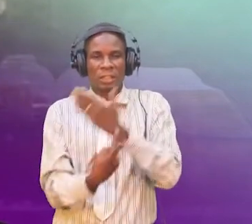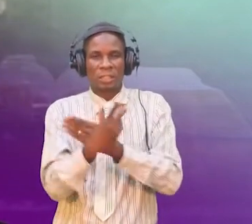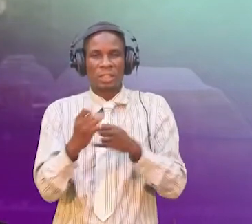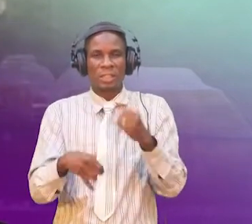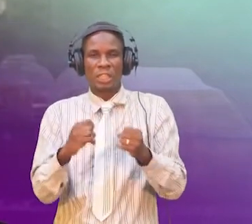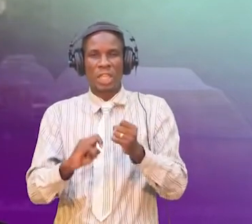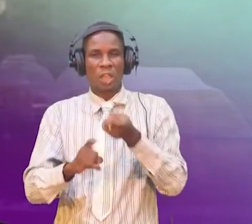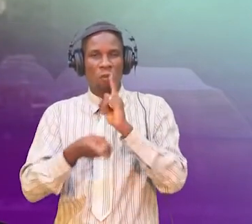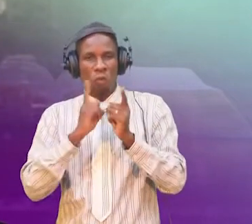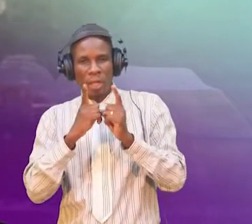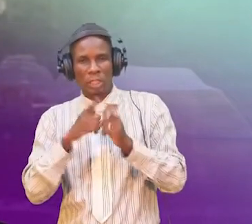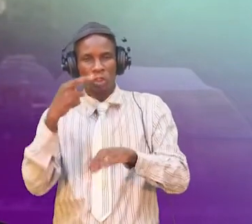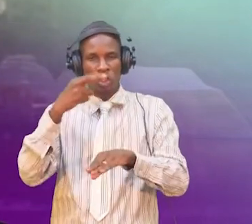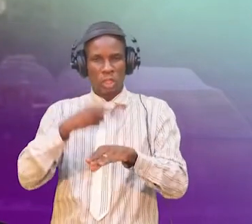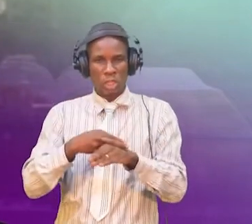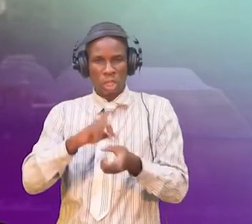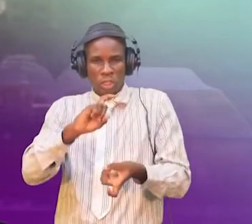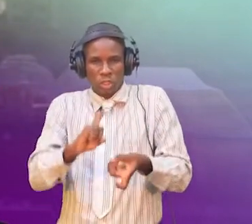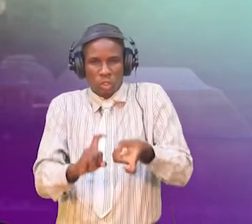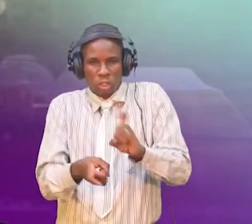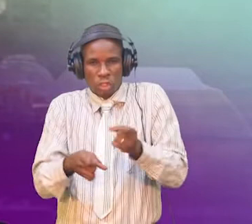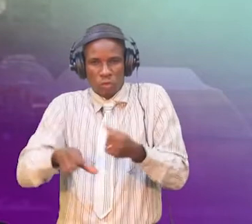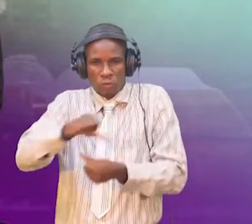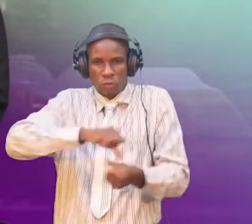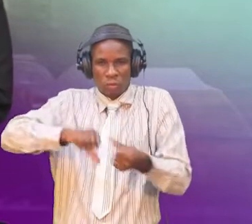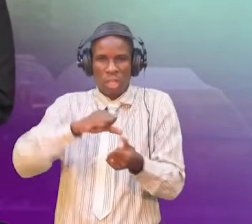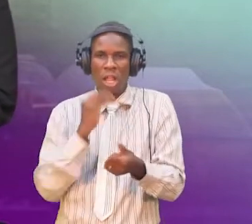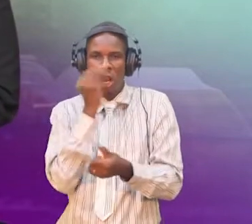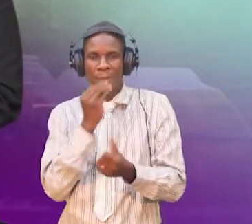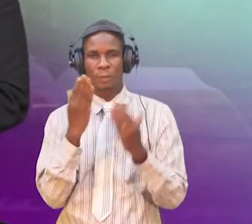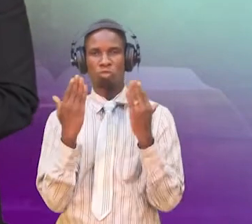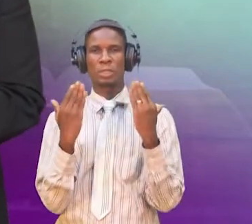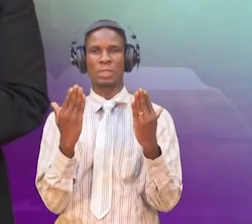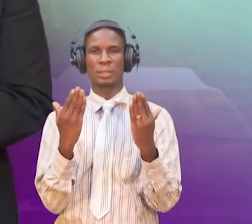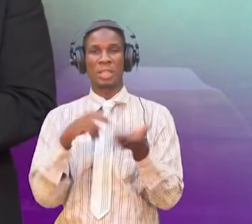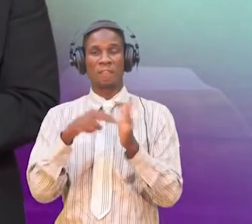na batango na tango bovandaka elongo mpona kokabola liloba na nzambe